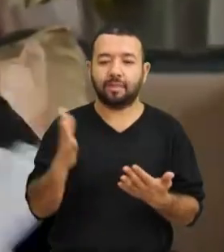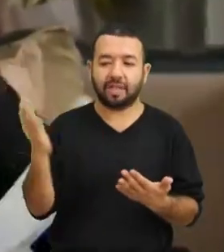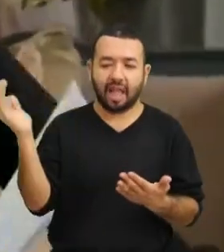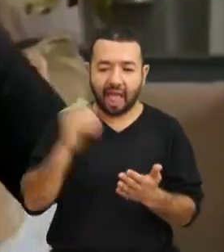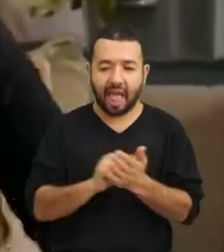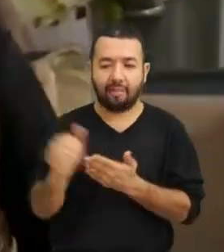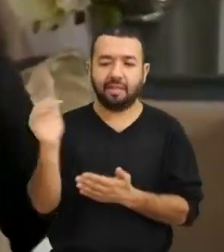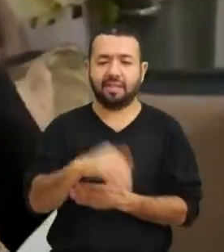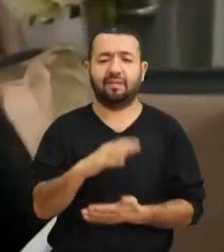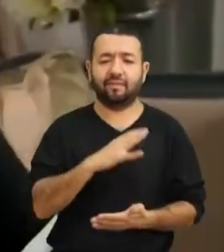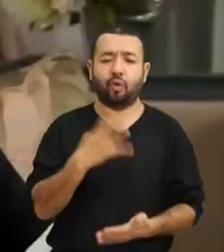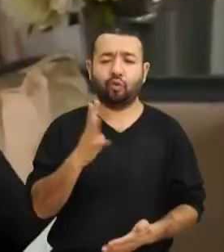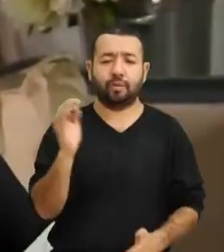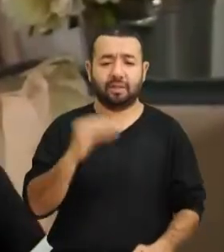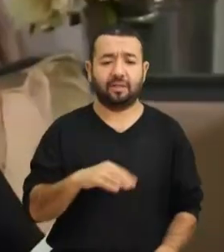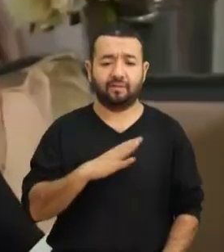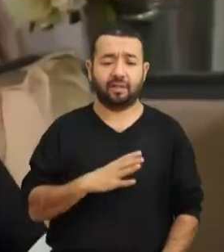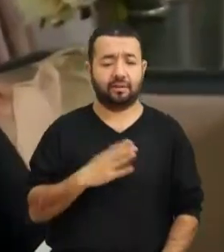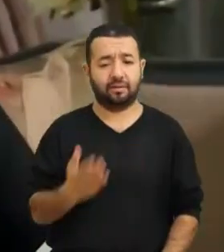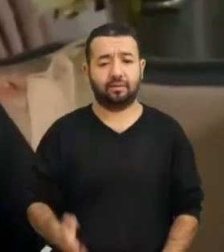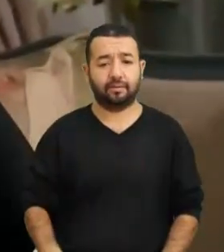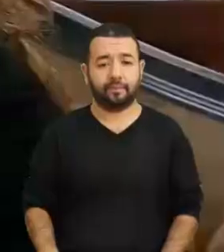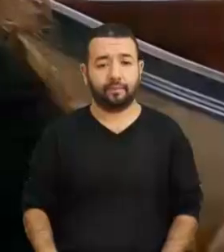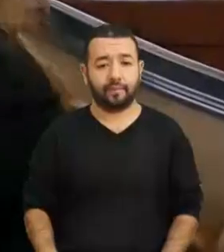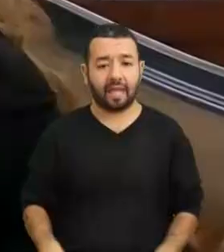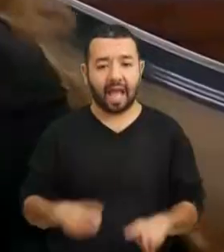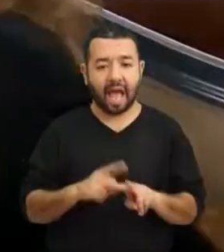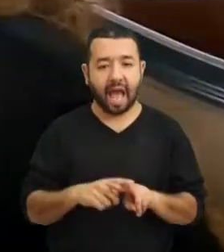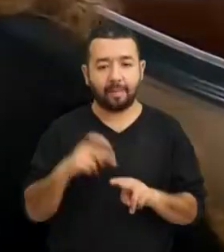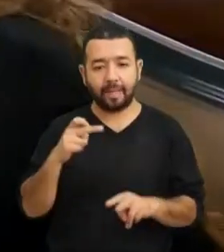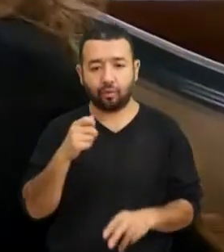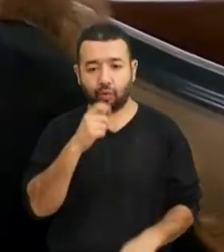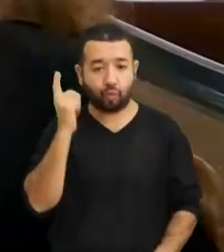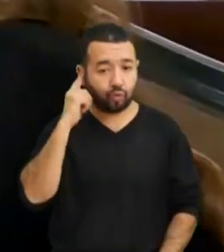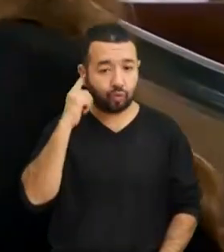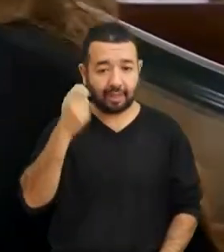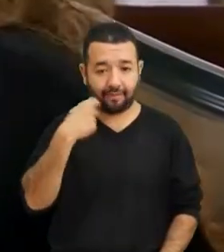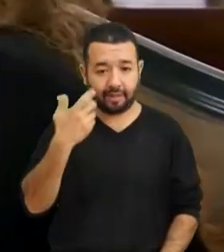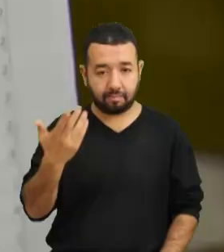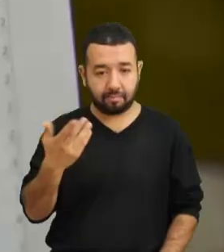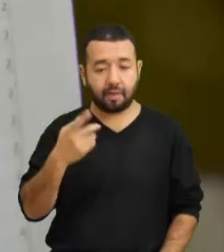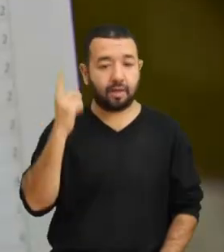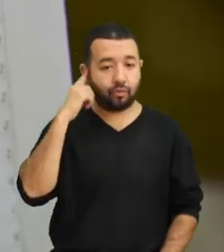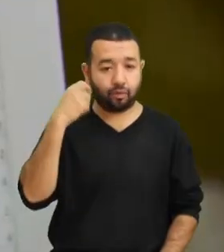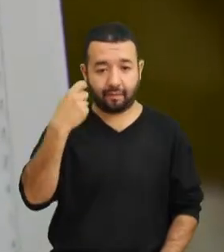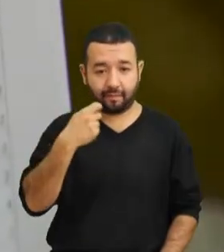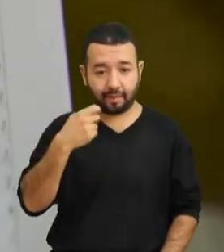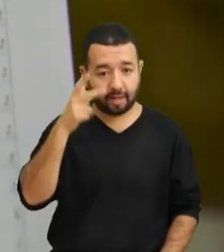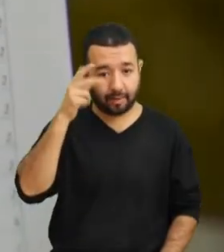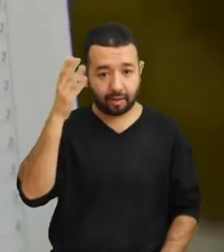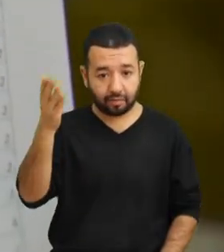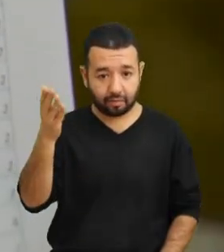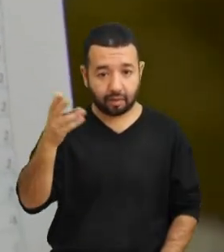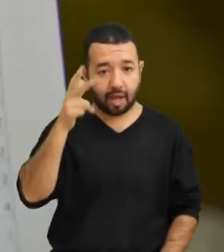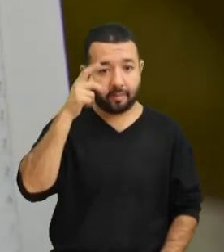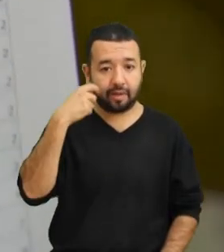de hepsi gelir ya. Tamam. Bakayım. Al Pacino. Hı. Robert De Niro. Hı.